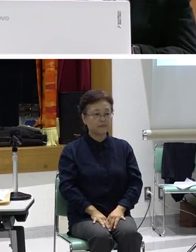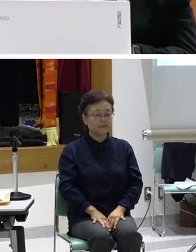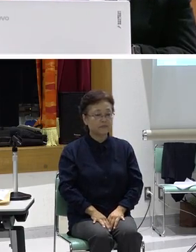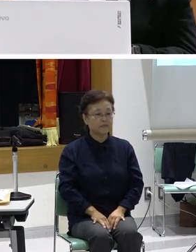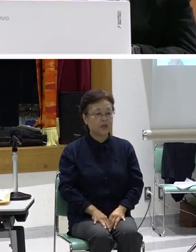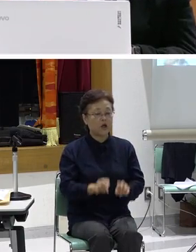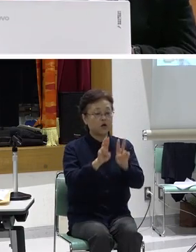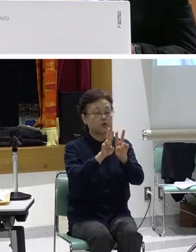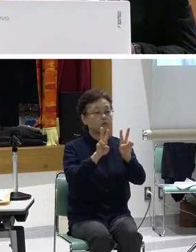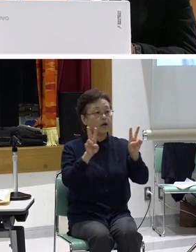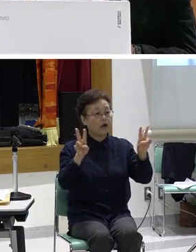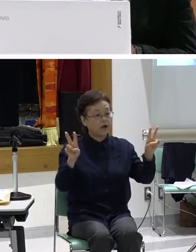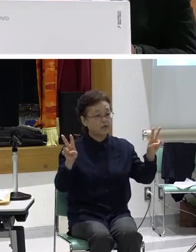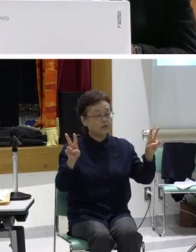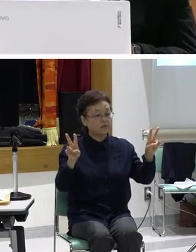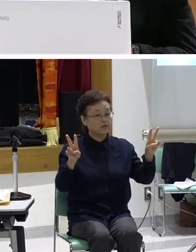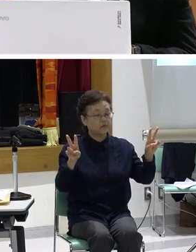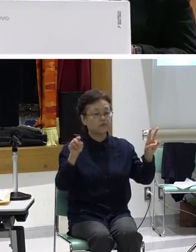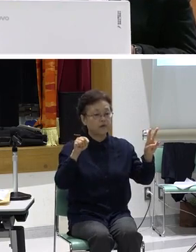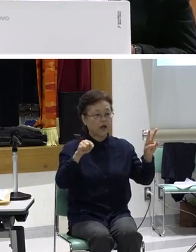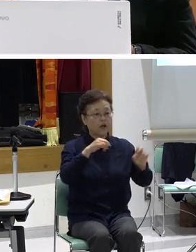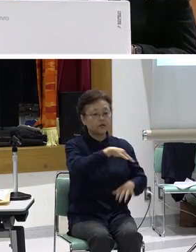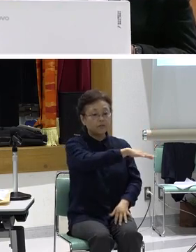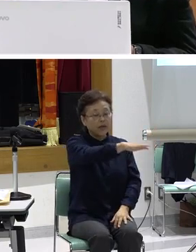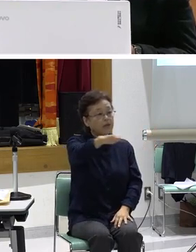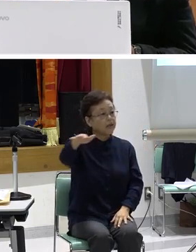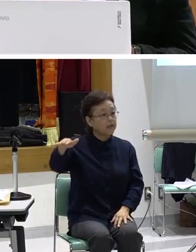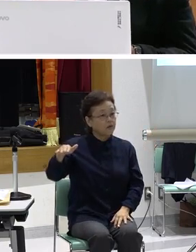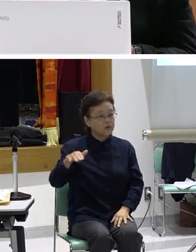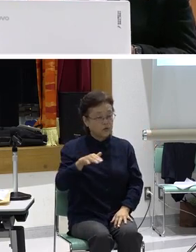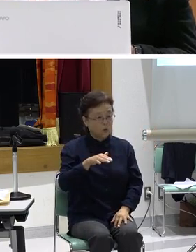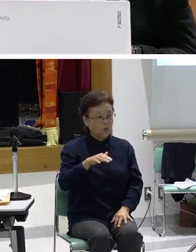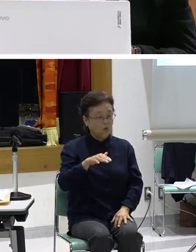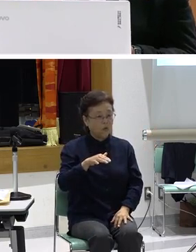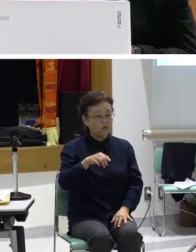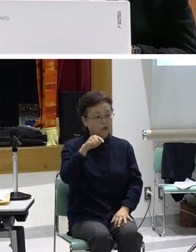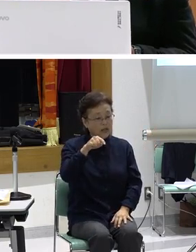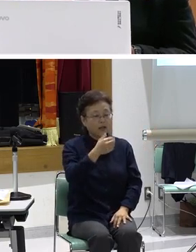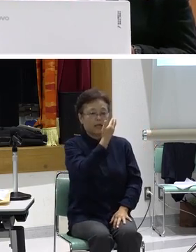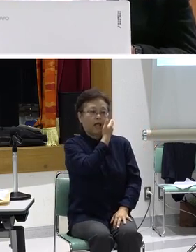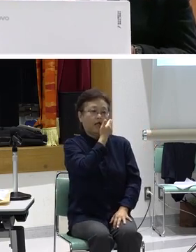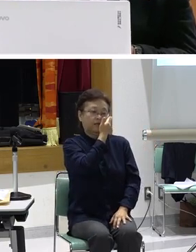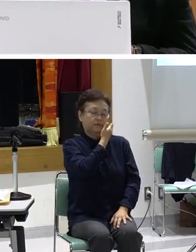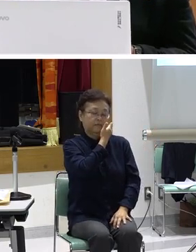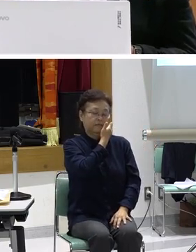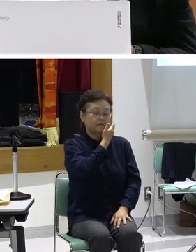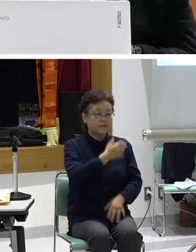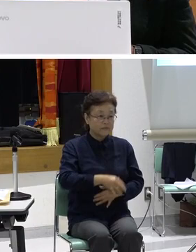ユニバーサルデザイン、全ての人がいうこと、これが大事なんですけども、